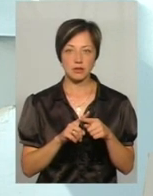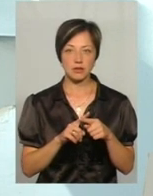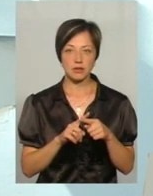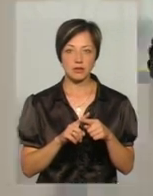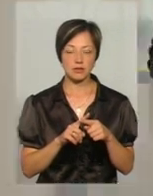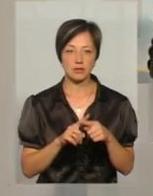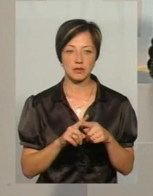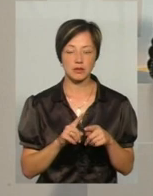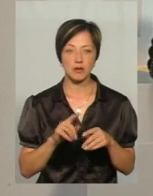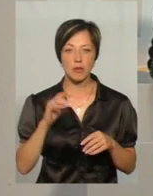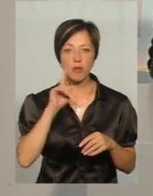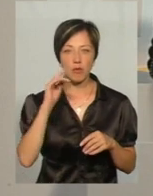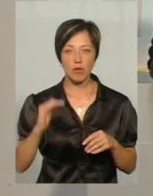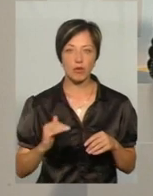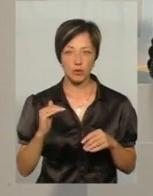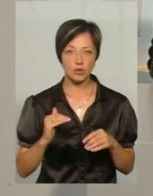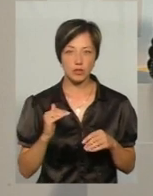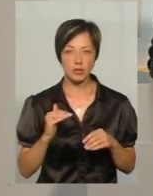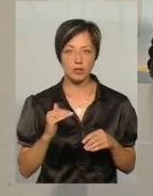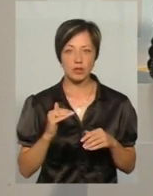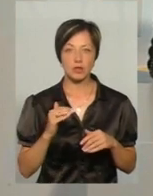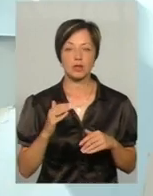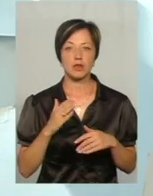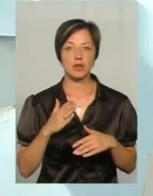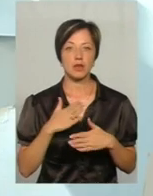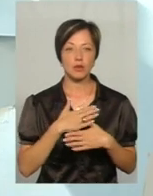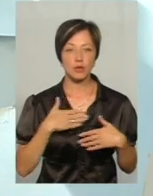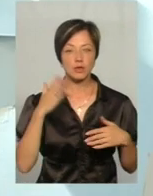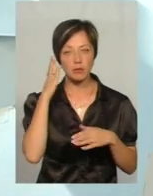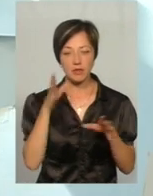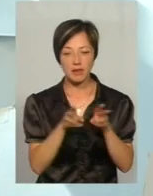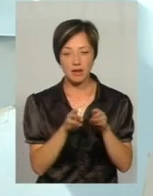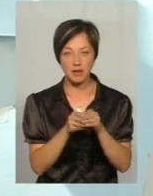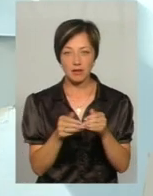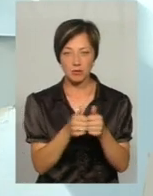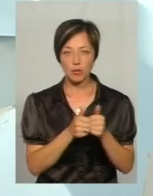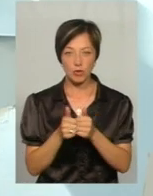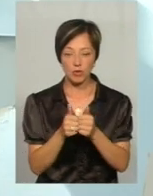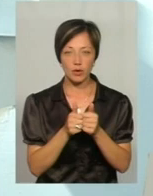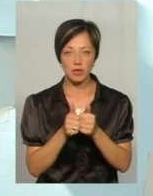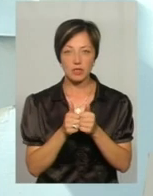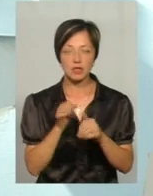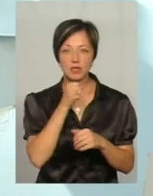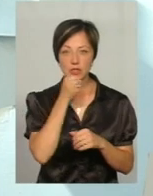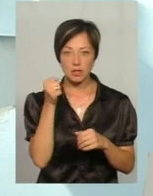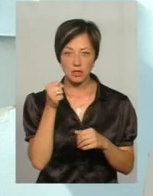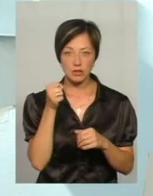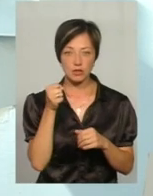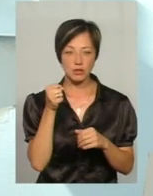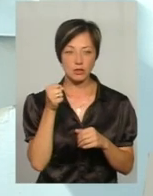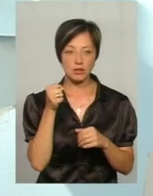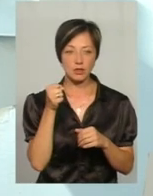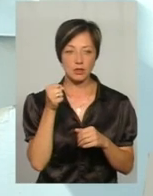зв'язок. І молодший навіть не хоче спати без старшого, вони завжди поряд, і старший його як опікує.